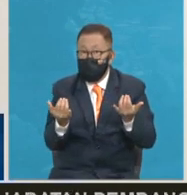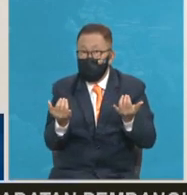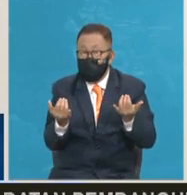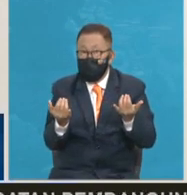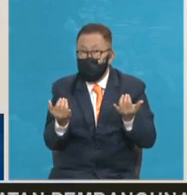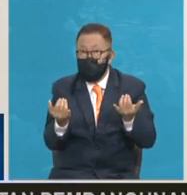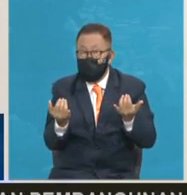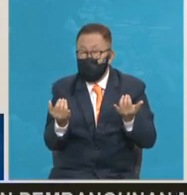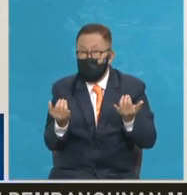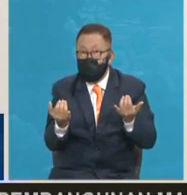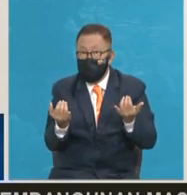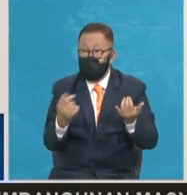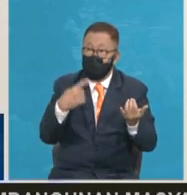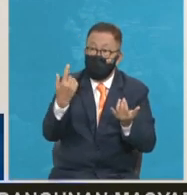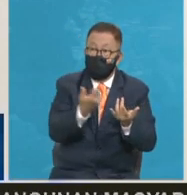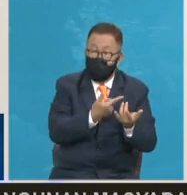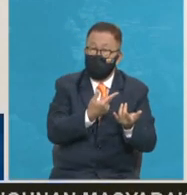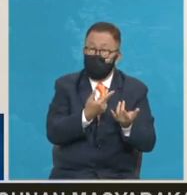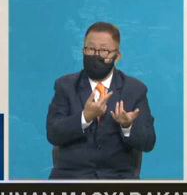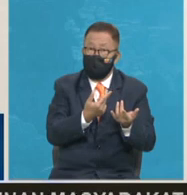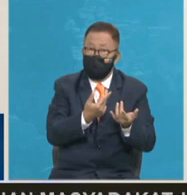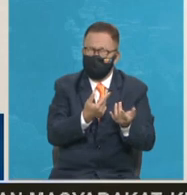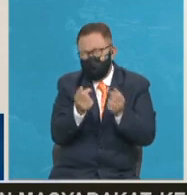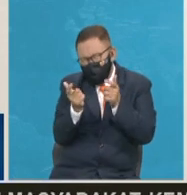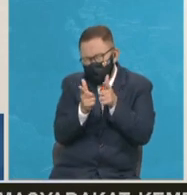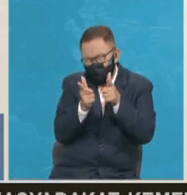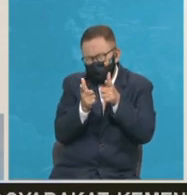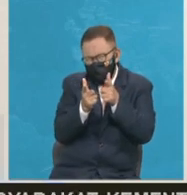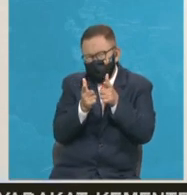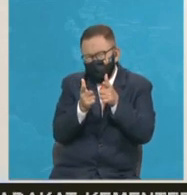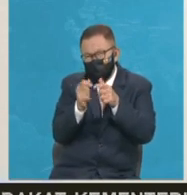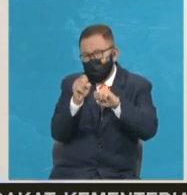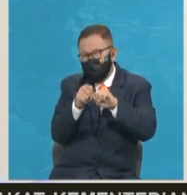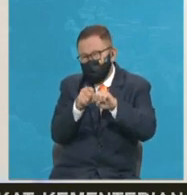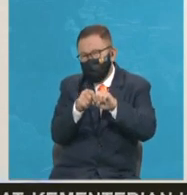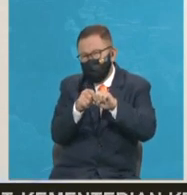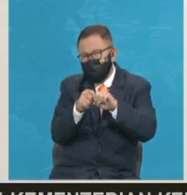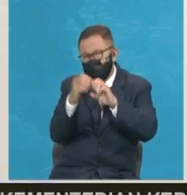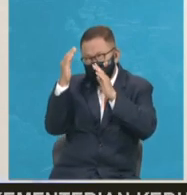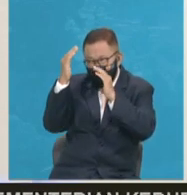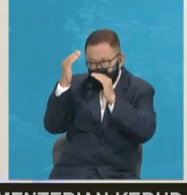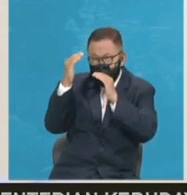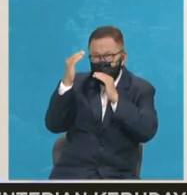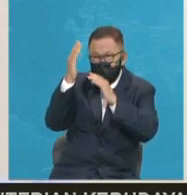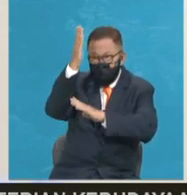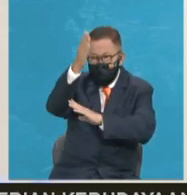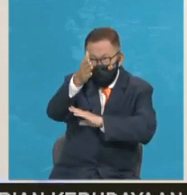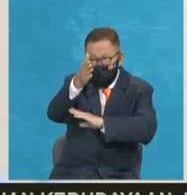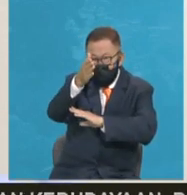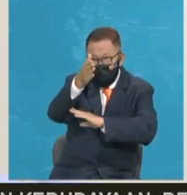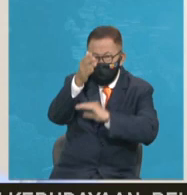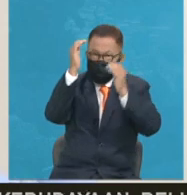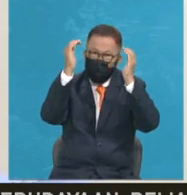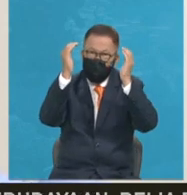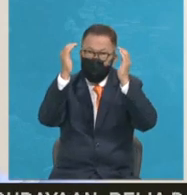pertanian kesini yang kosong kabelnya masih sedikit bagi Brunei so dengan penuh harapan setiap masa depan petani bulan